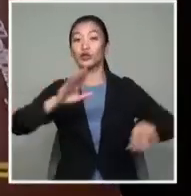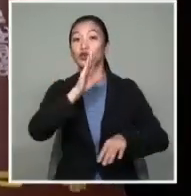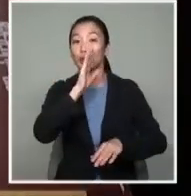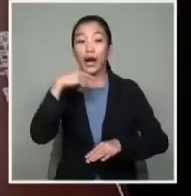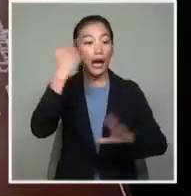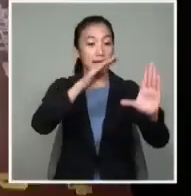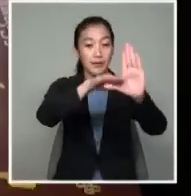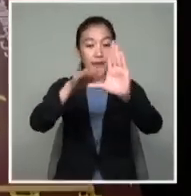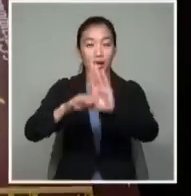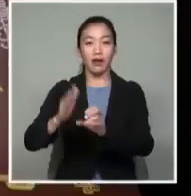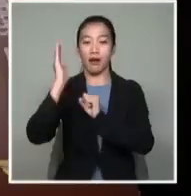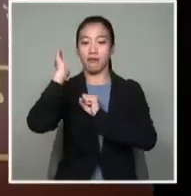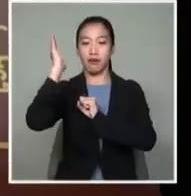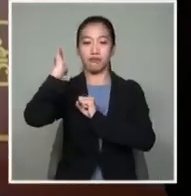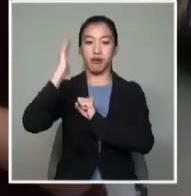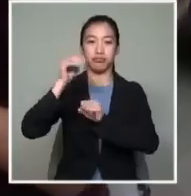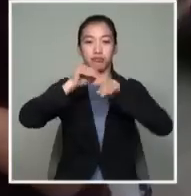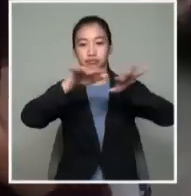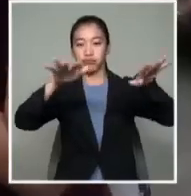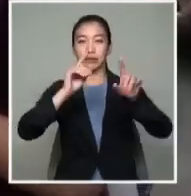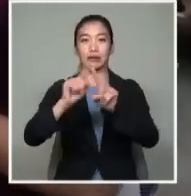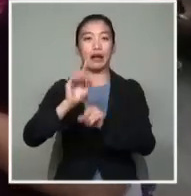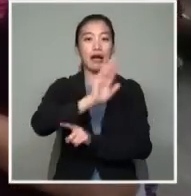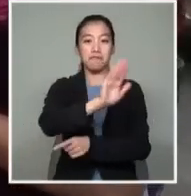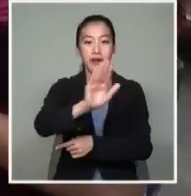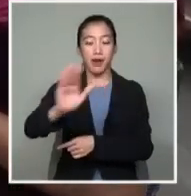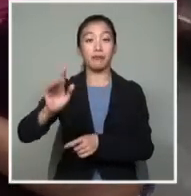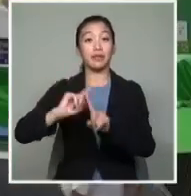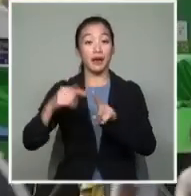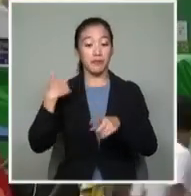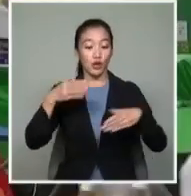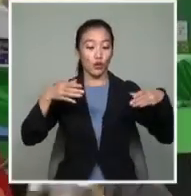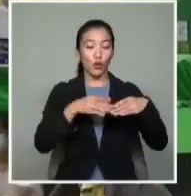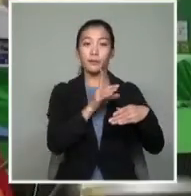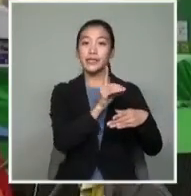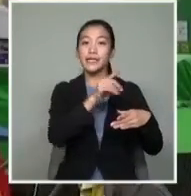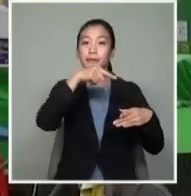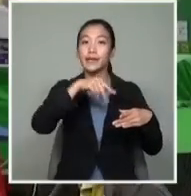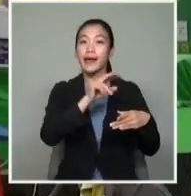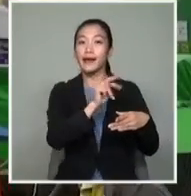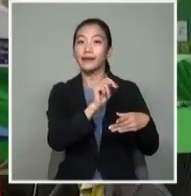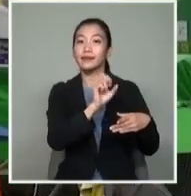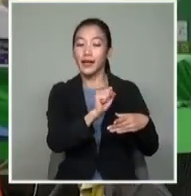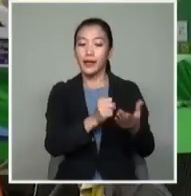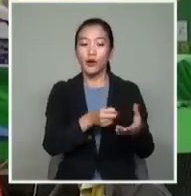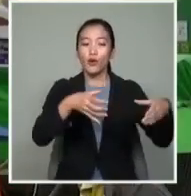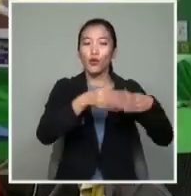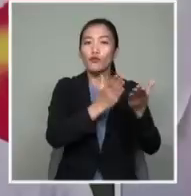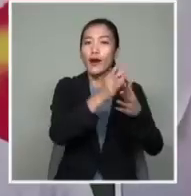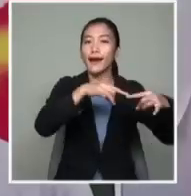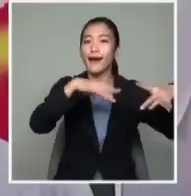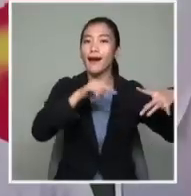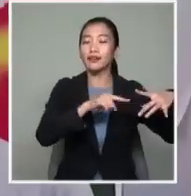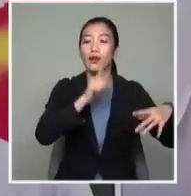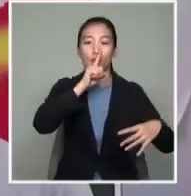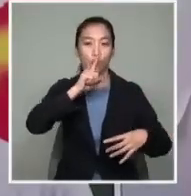างกุ้งแต่ผู้สมัครของพรรคประชาธิปไตยเพื่อสังคมใหม่หรือว่า DPNS หนึ่งในพรรคฝ่ายค้านกล่าวหาบอกว่า